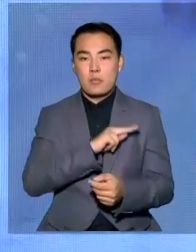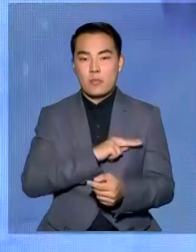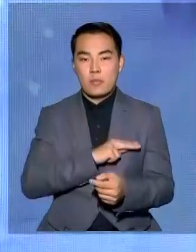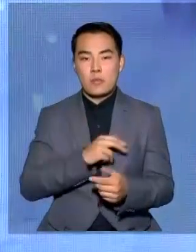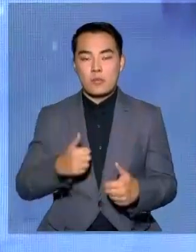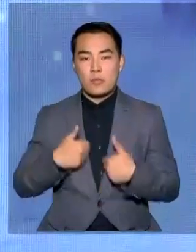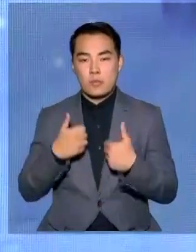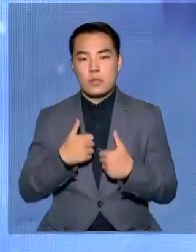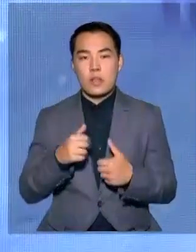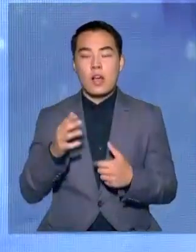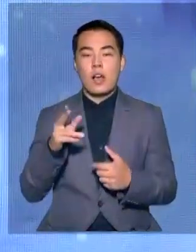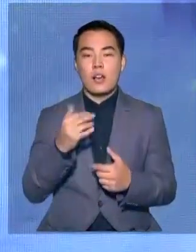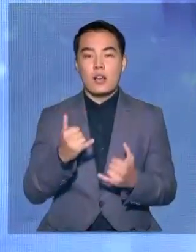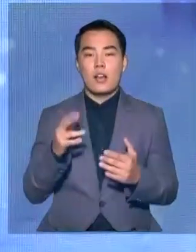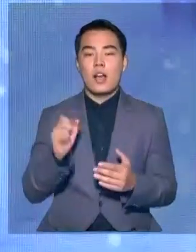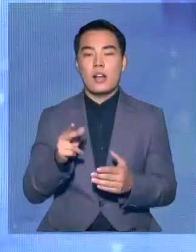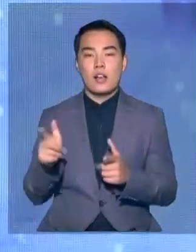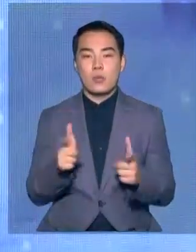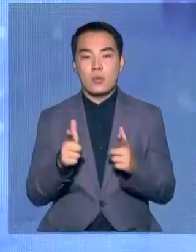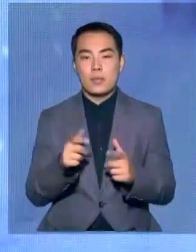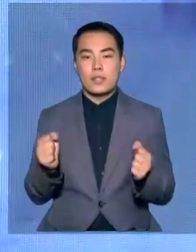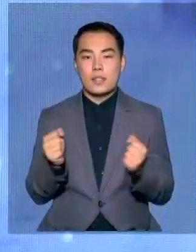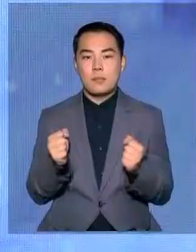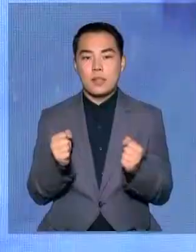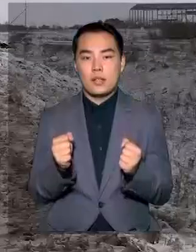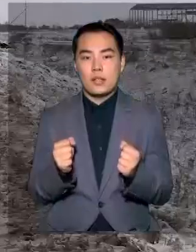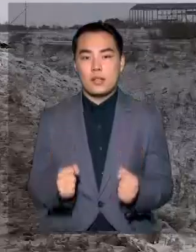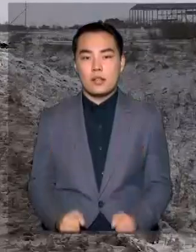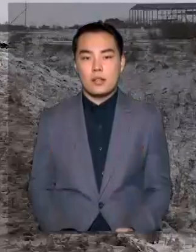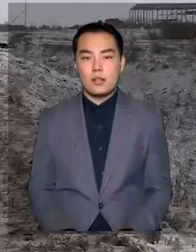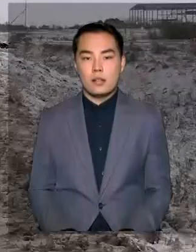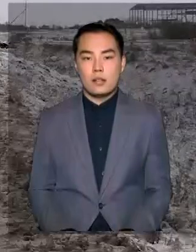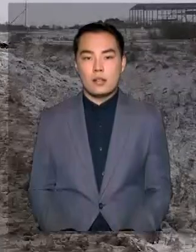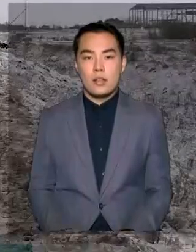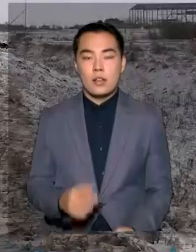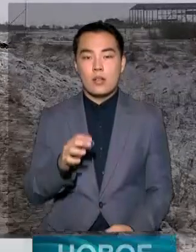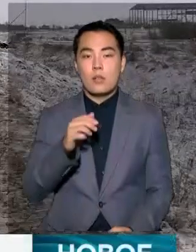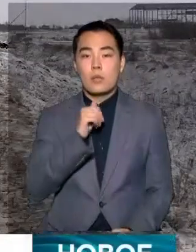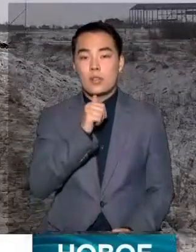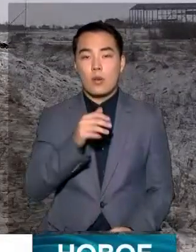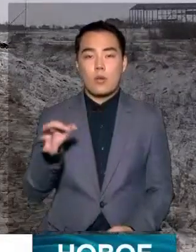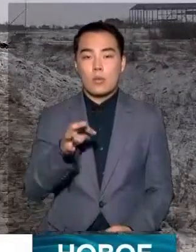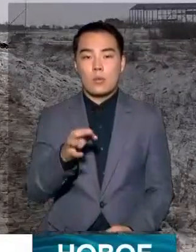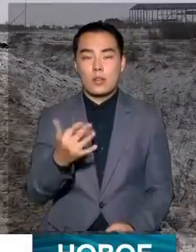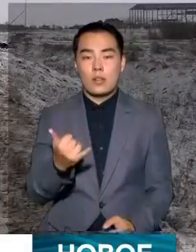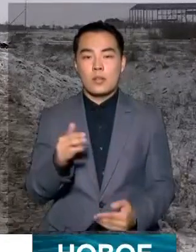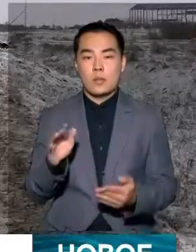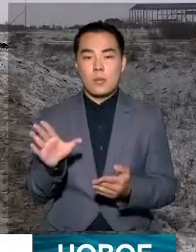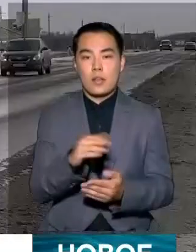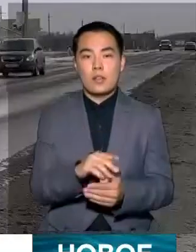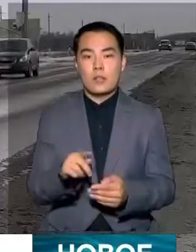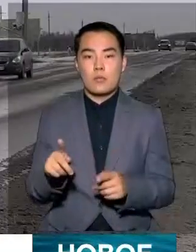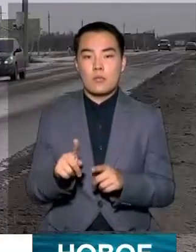зиме, выясняли корреспонденты «Нового времени». В Кустанайской области сейчас устраняют последствия